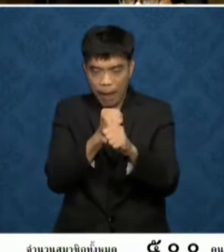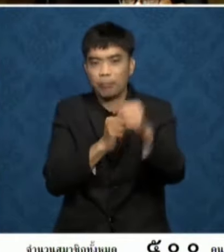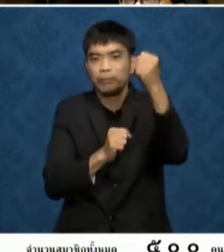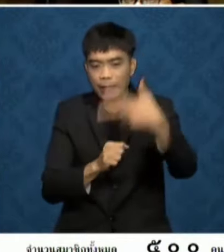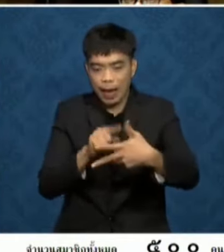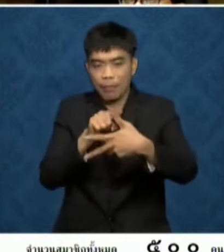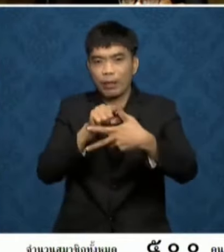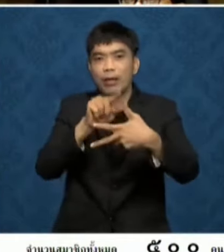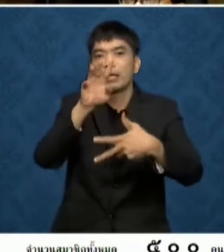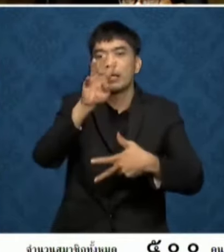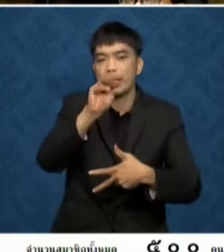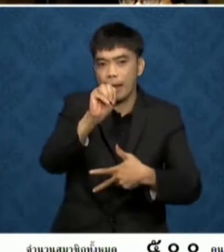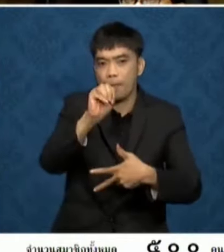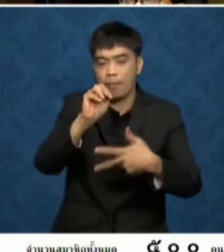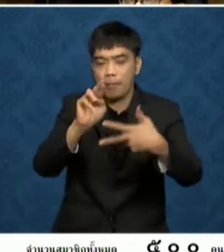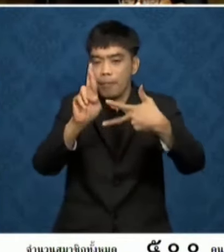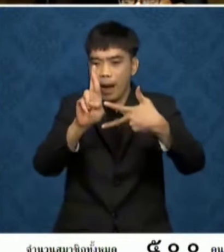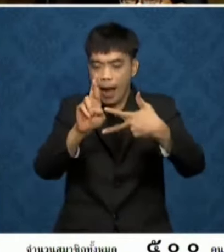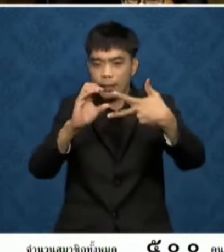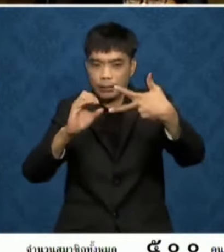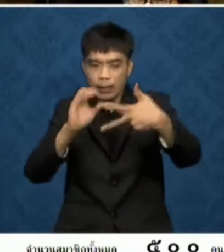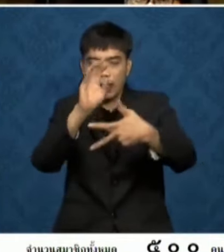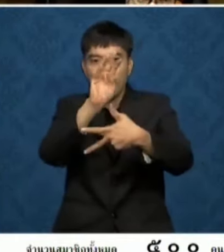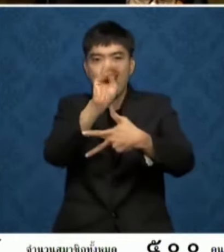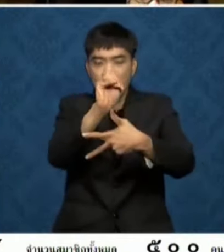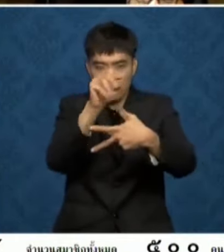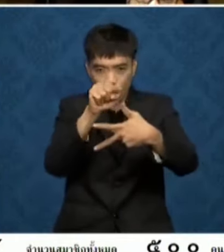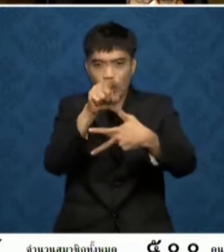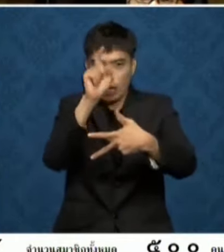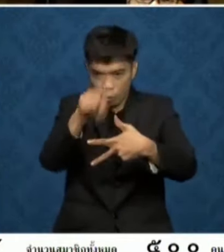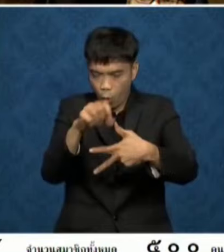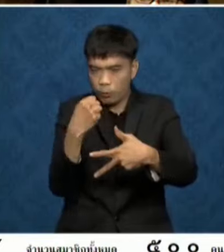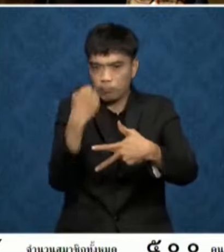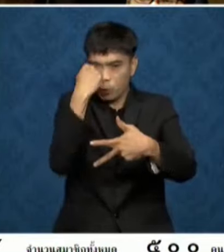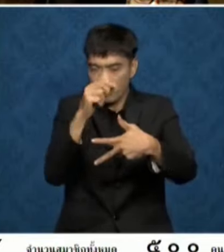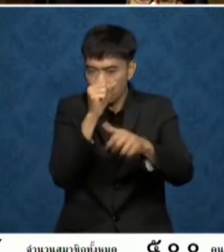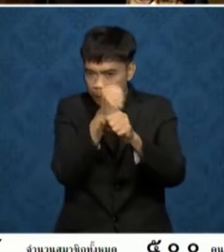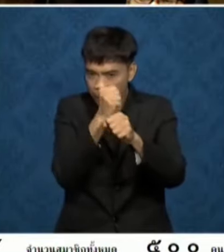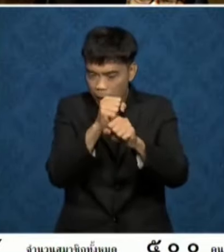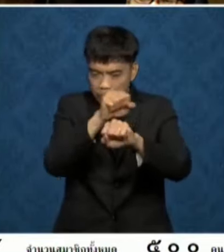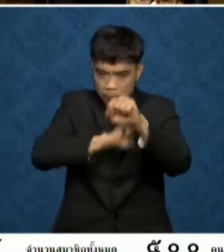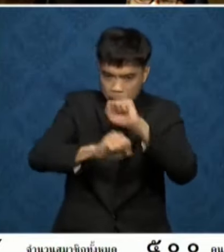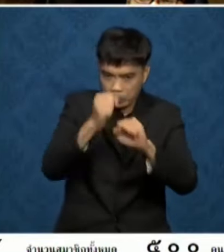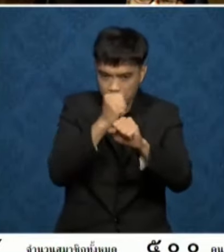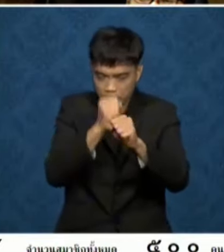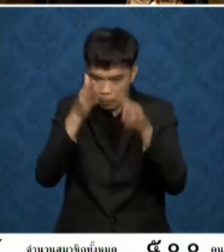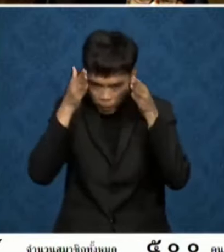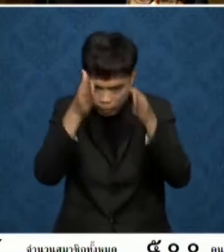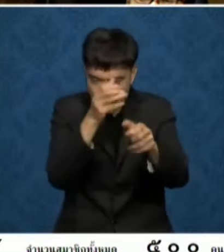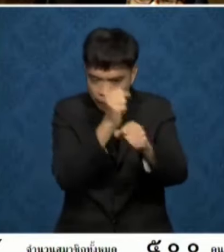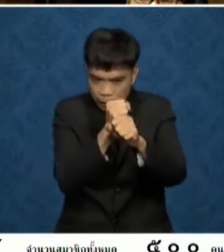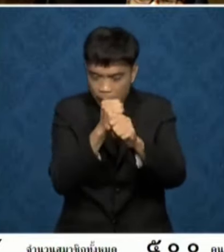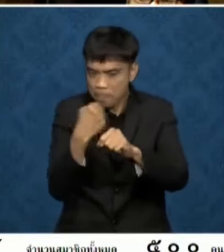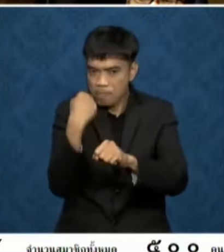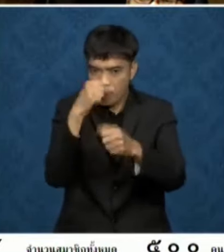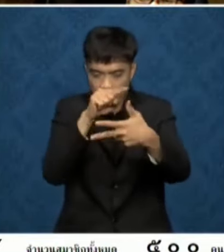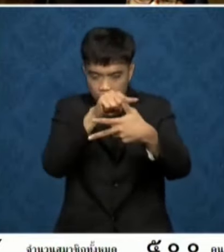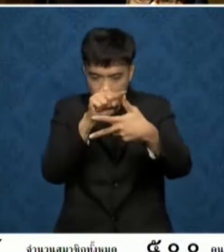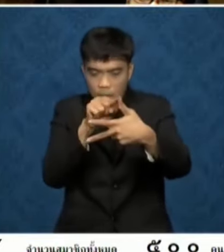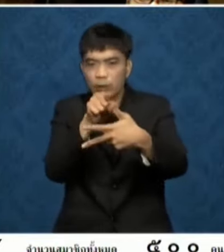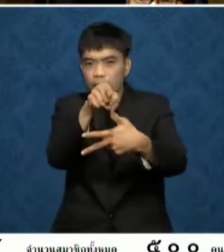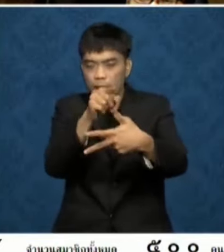MRC ตัว M ตัวแรกคือมิชชั่นครับอยากจะให้มีมิชชั่นที่คงทนกว่านี้หน่อยทำตามสิ่งที่ท่านได้ตั้งใจจะทำไว้นะครับเพราะการที่ทำ